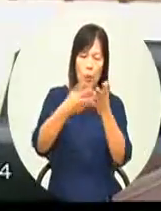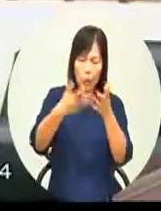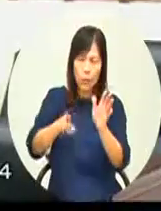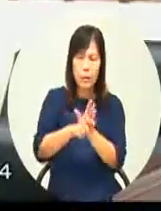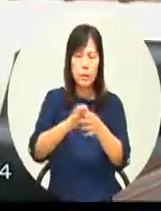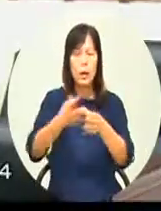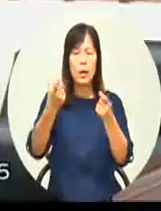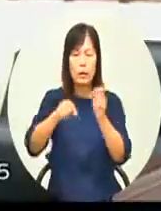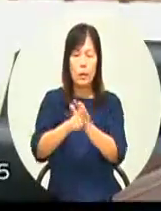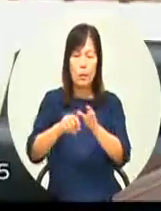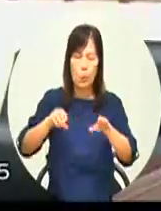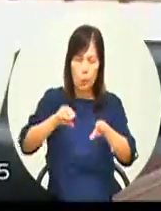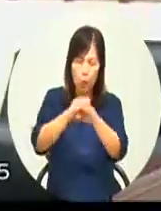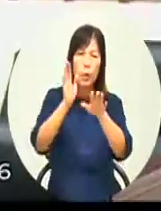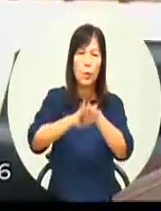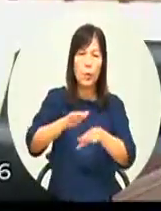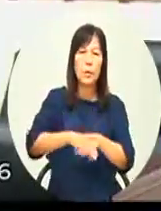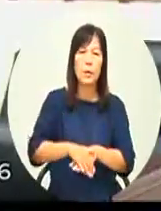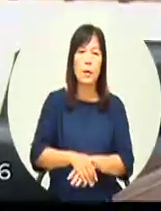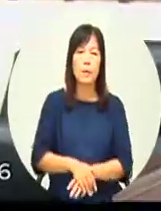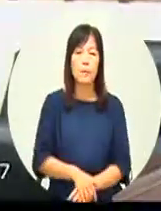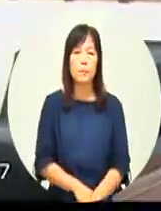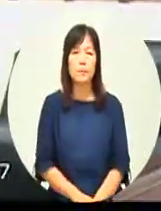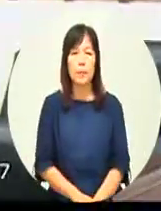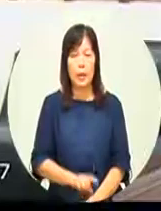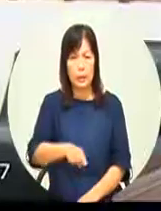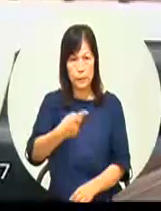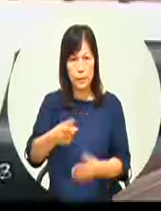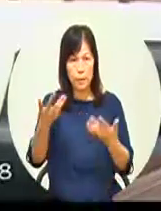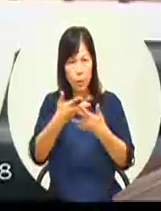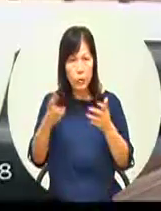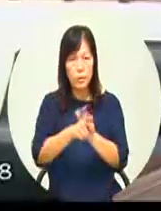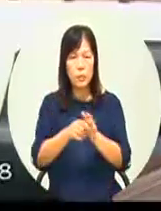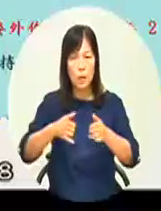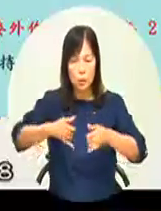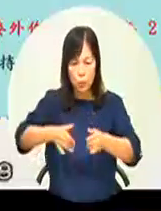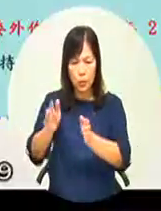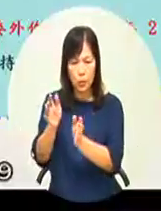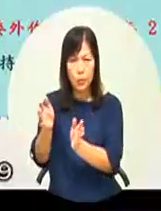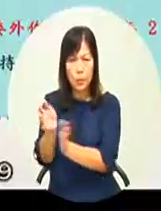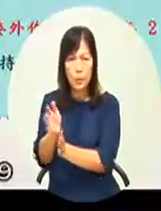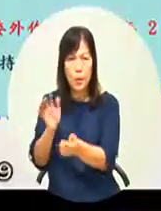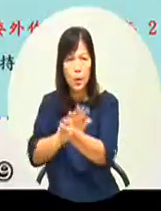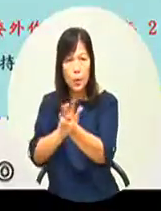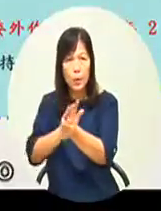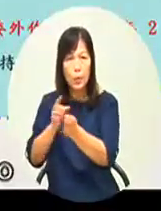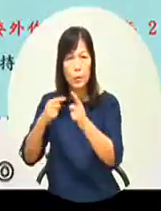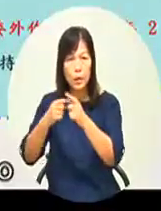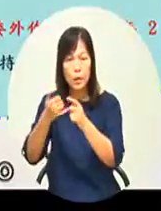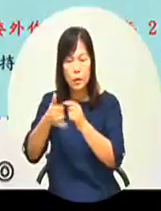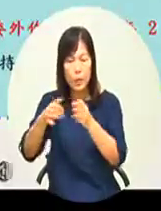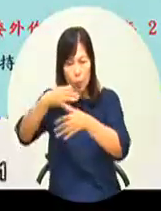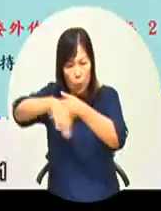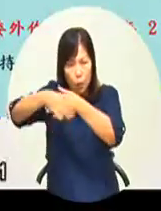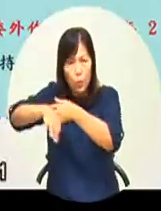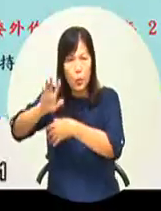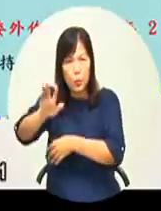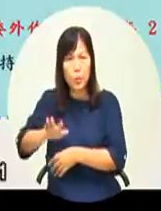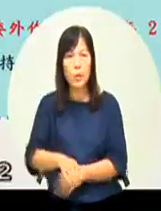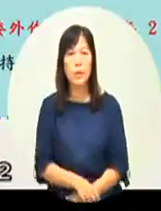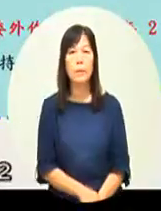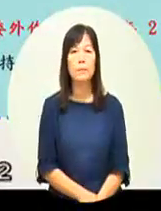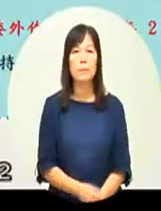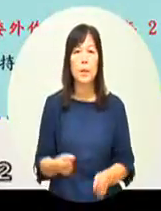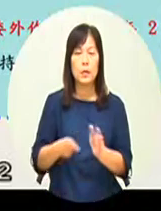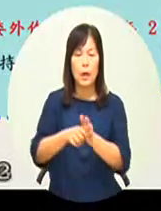是容易肇事的路口。那接下来的问题就是，路边服务人员 那个人力短缺，现在其实那个